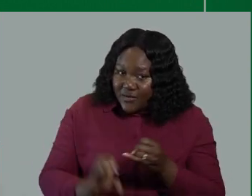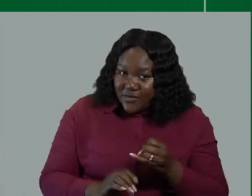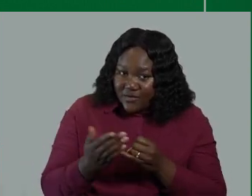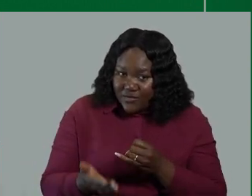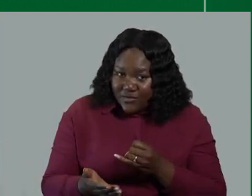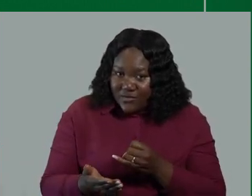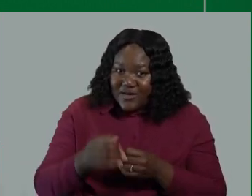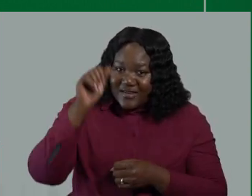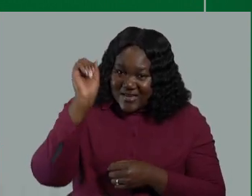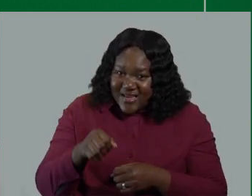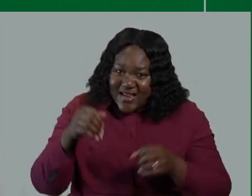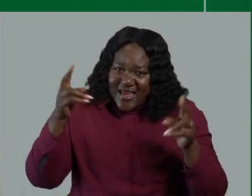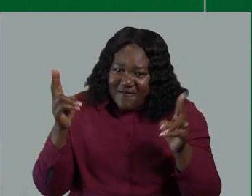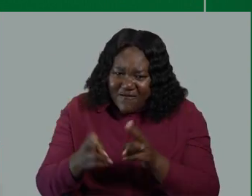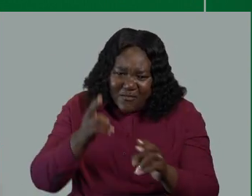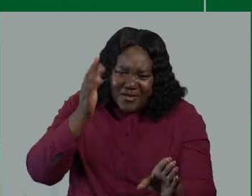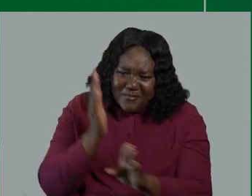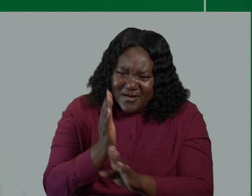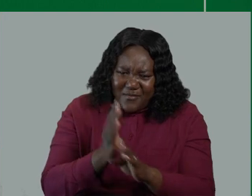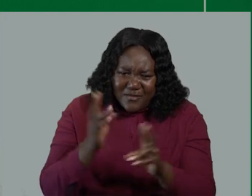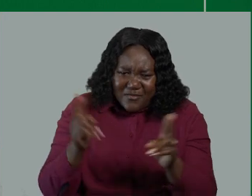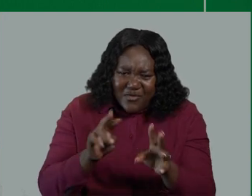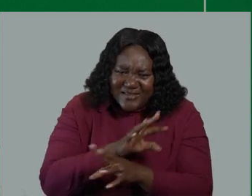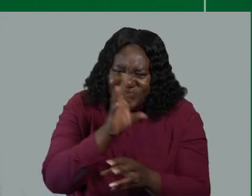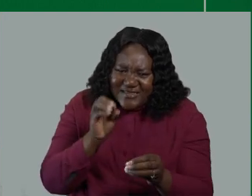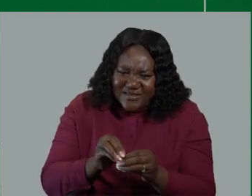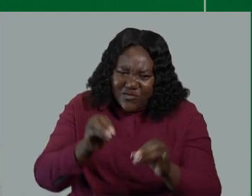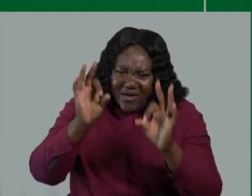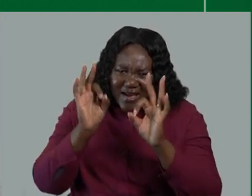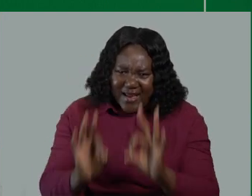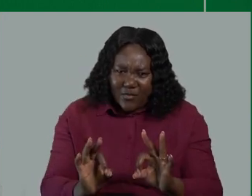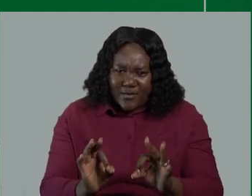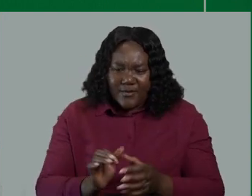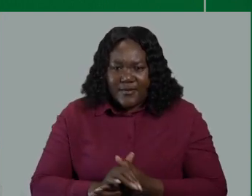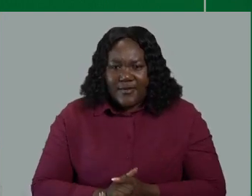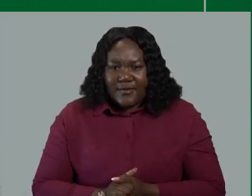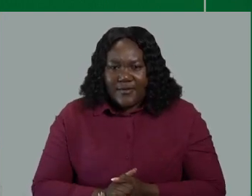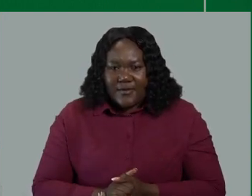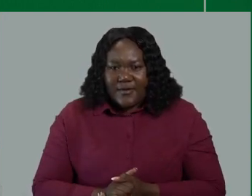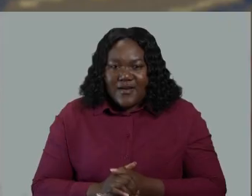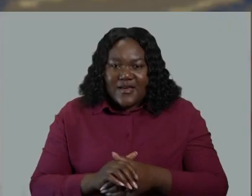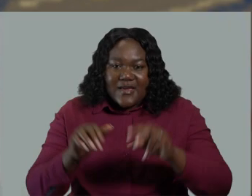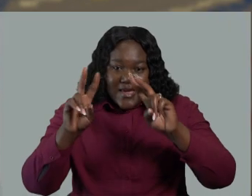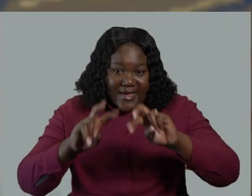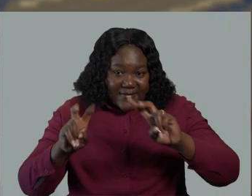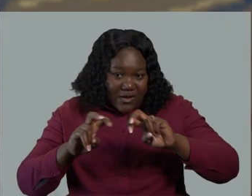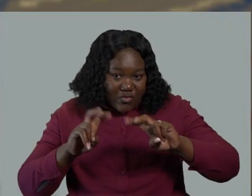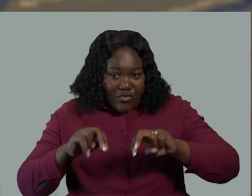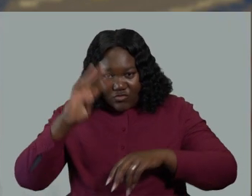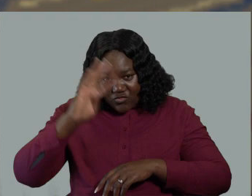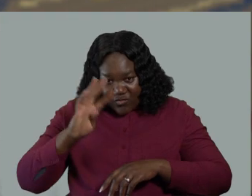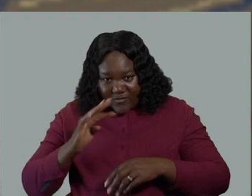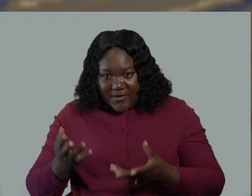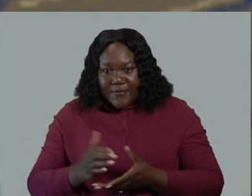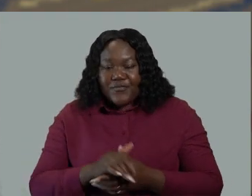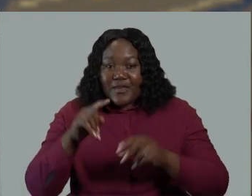Mehulitho nenge ehulitho nali kale efupi lela lela nolya ngongekeka. Etalululo